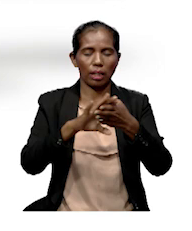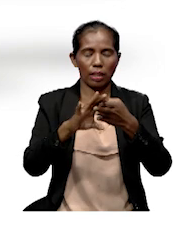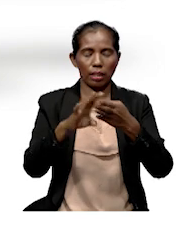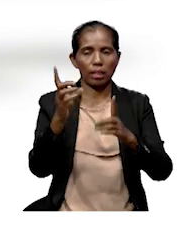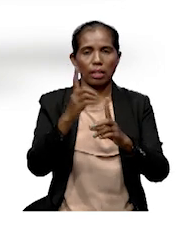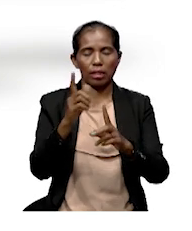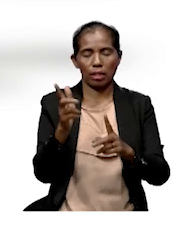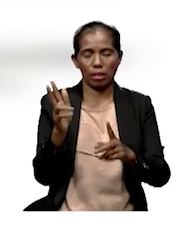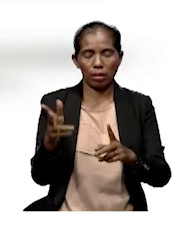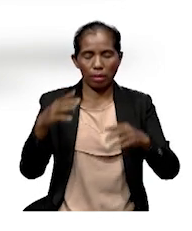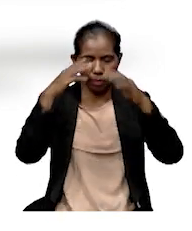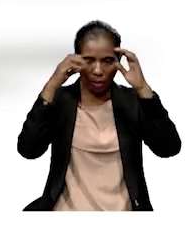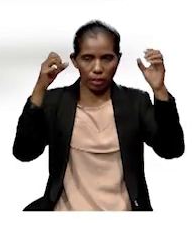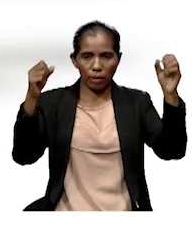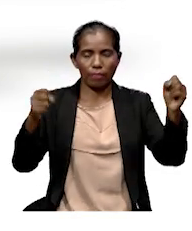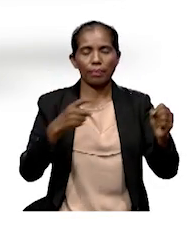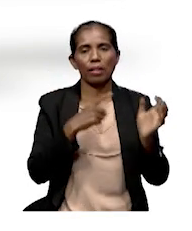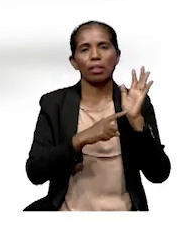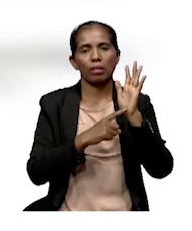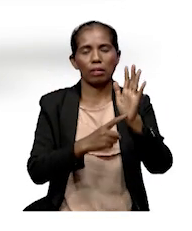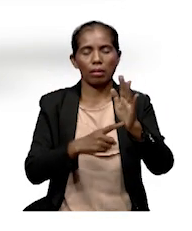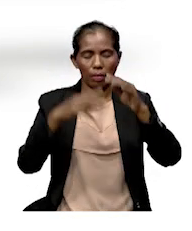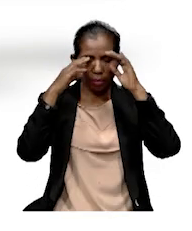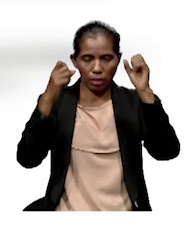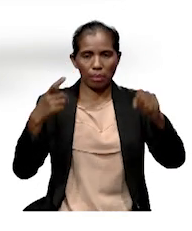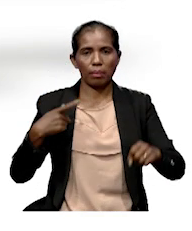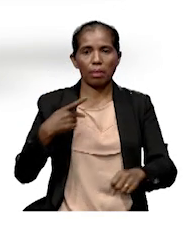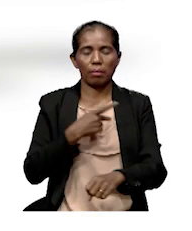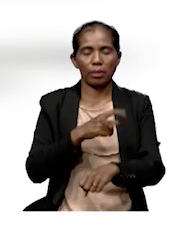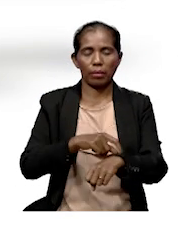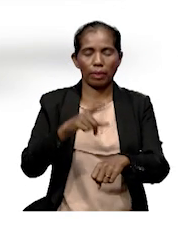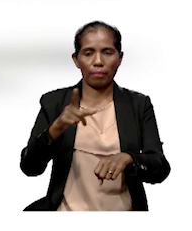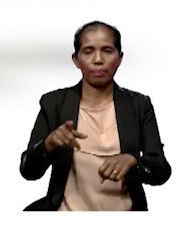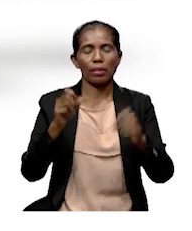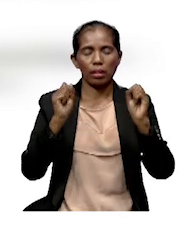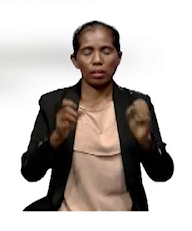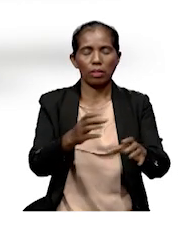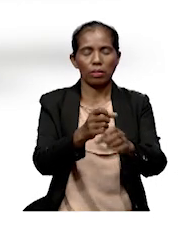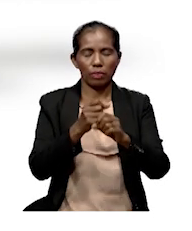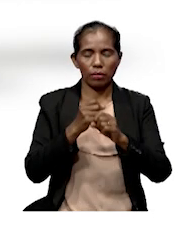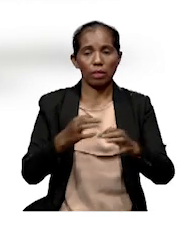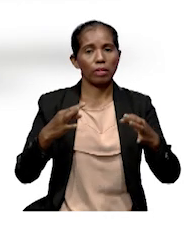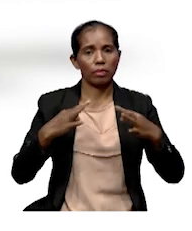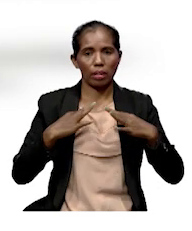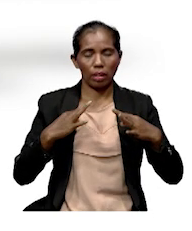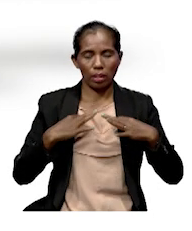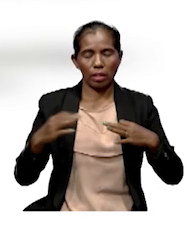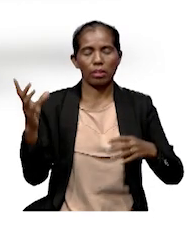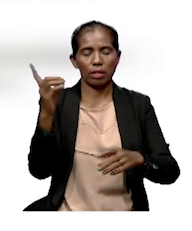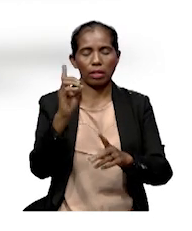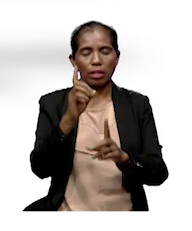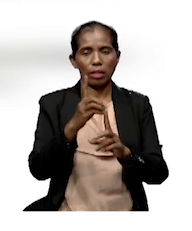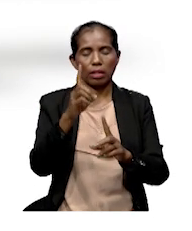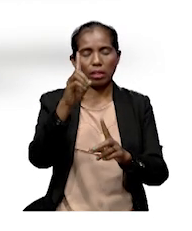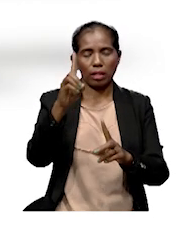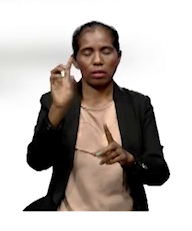marsune, Presidente Republika informa ba Presidente Parlamento Nasional, katak sei foti ferias husi loron ida to o sanulu resin